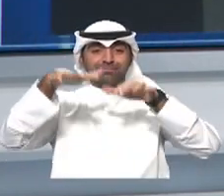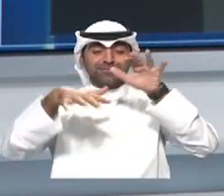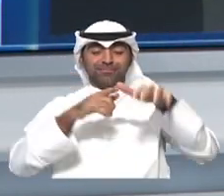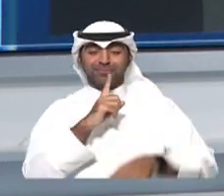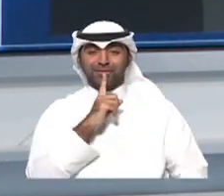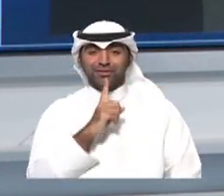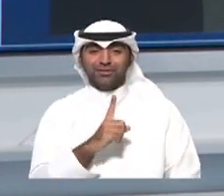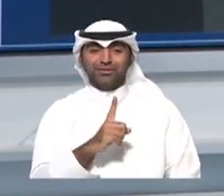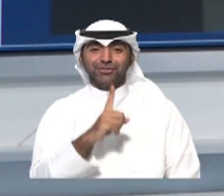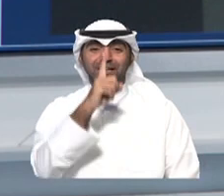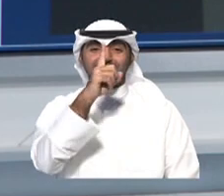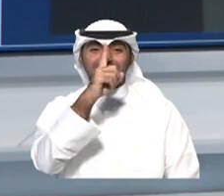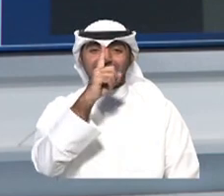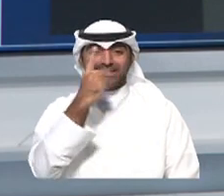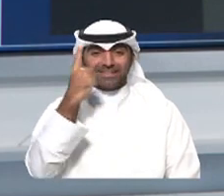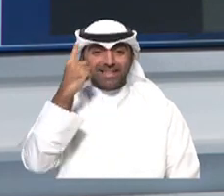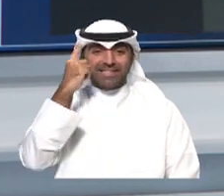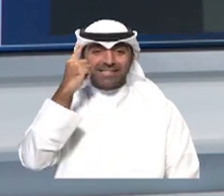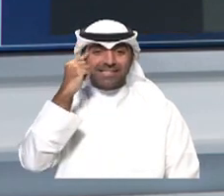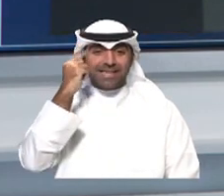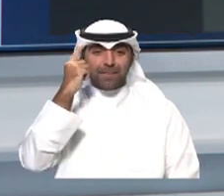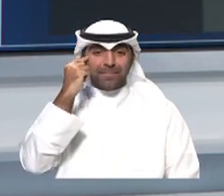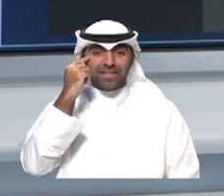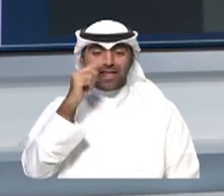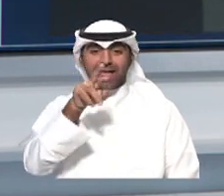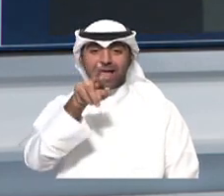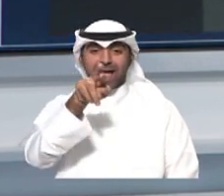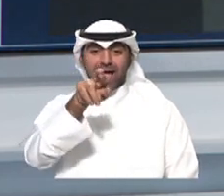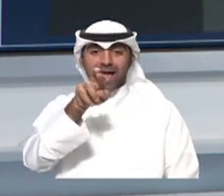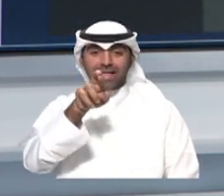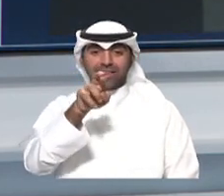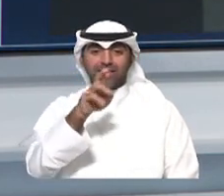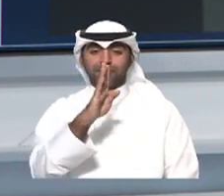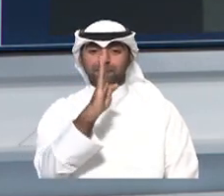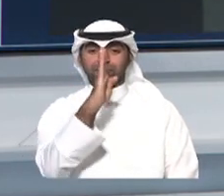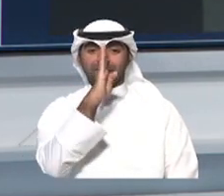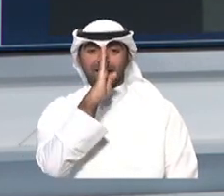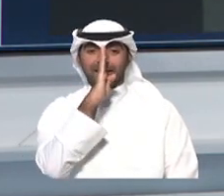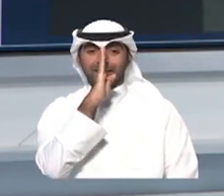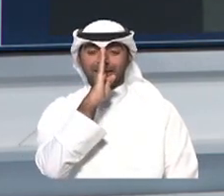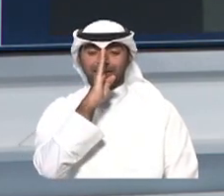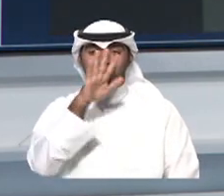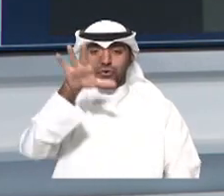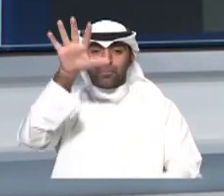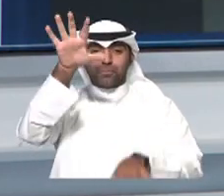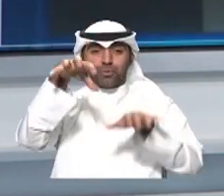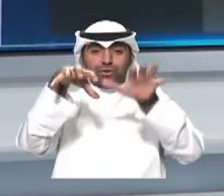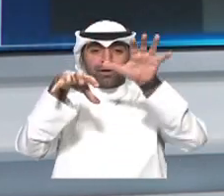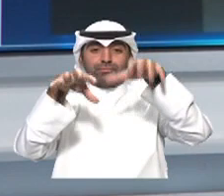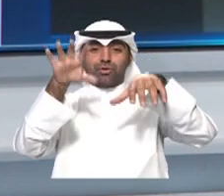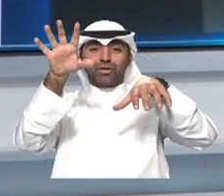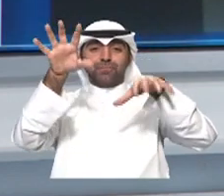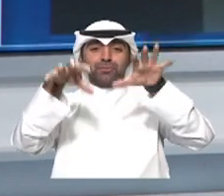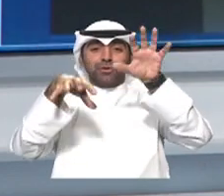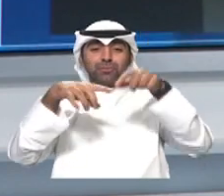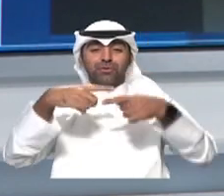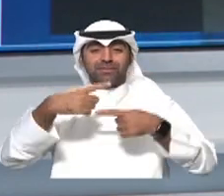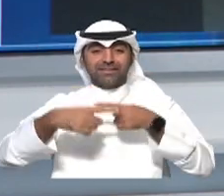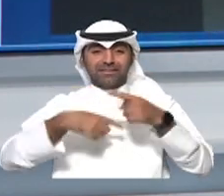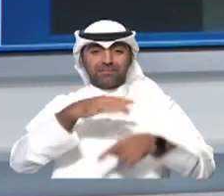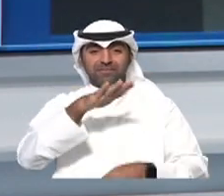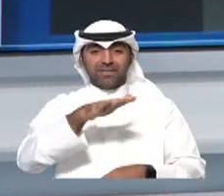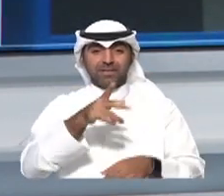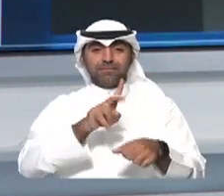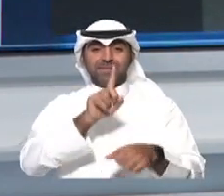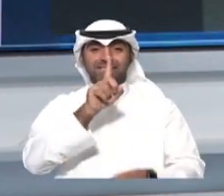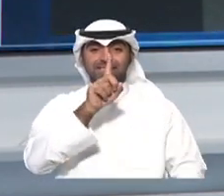نهار يوم الاثنين، العظمى 26 والصغرى 19 درجة مئوية. مثل ما ذكرنا مع نهاية نهار يوم الاثنين راح تبدي